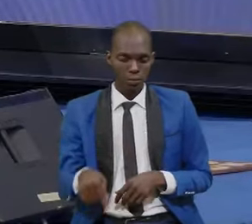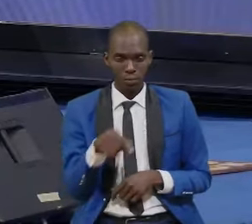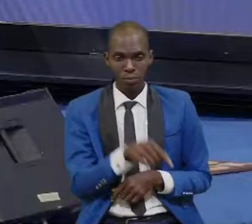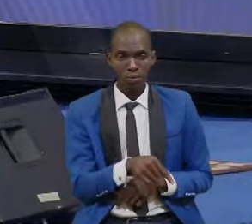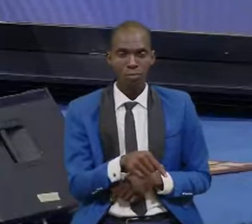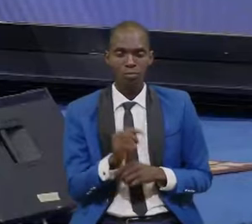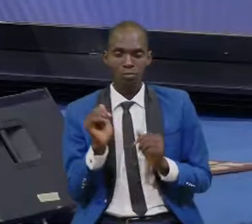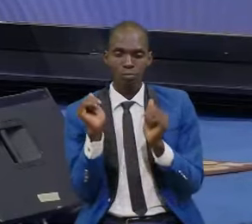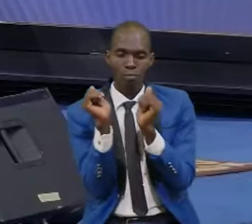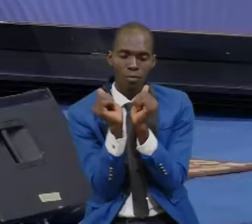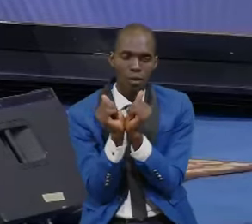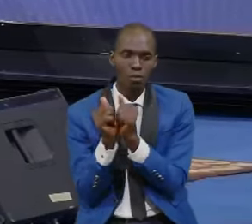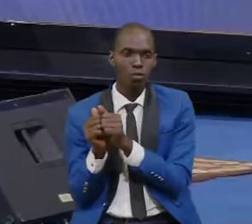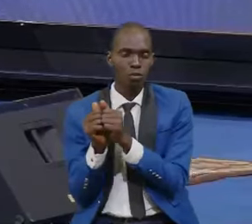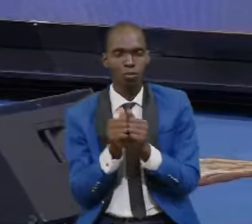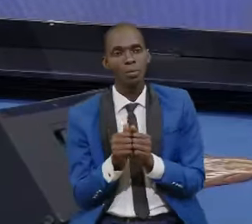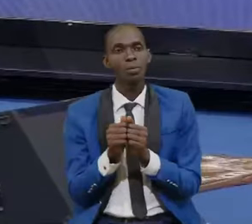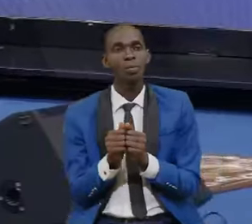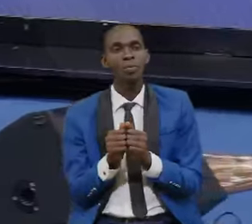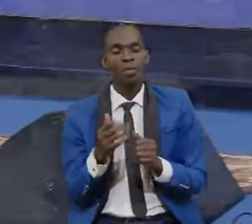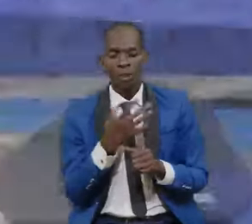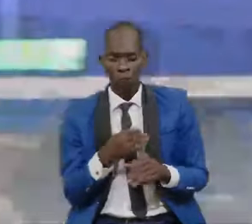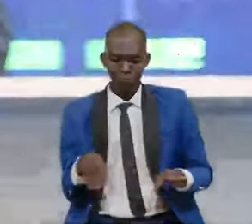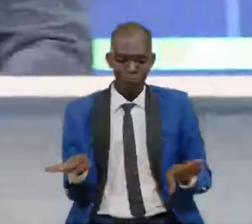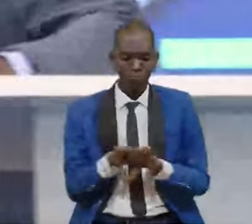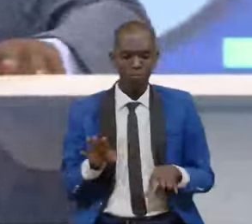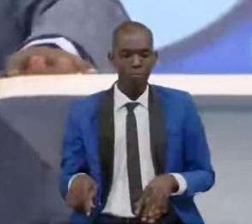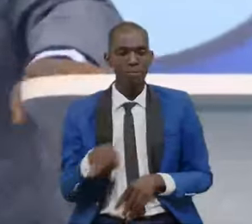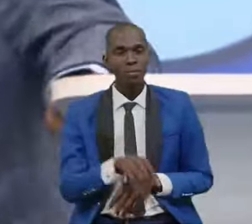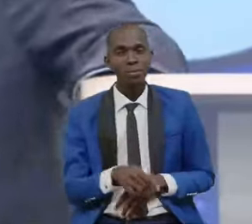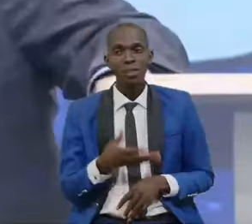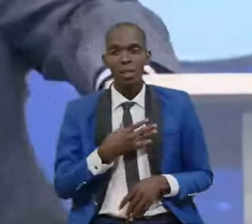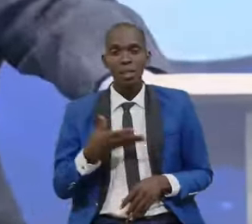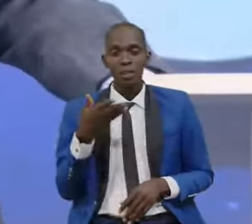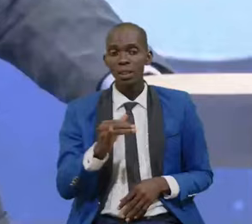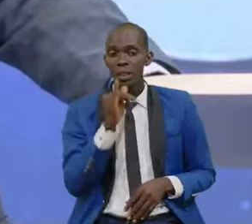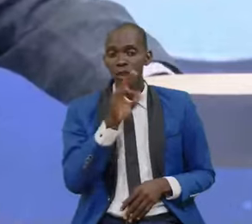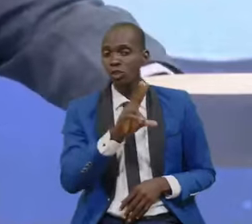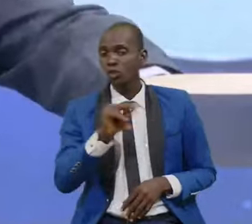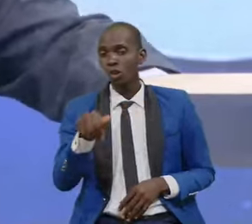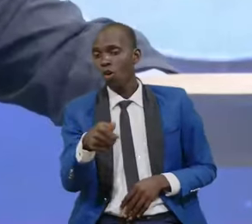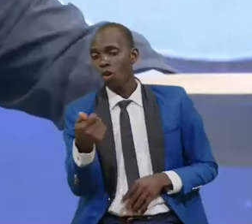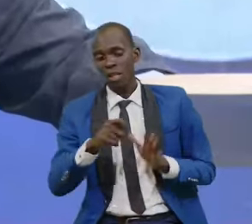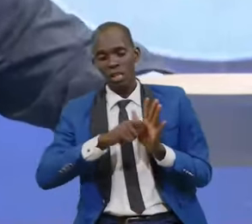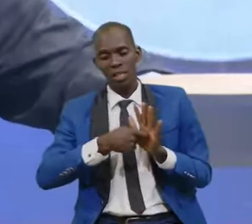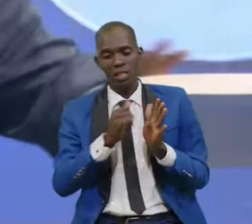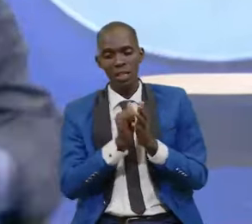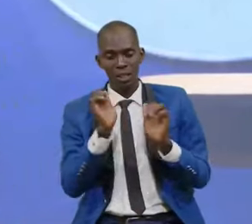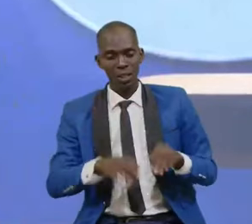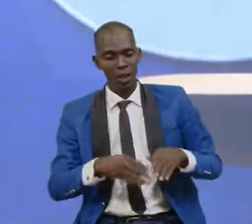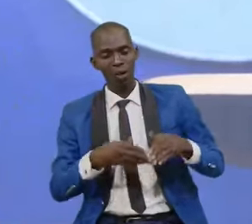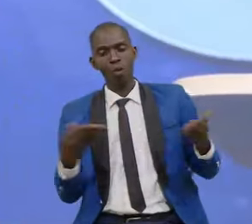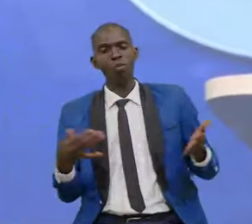Et il leur mit les sceptres aux pieds. Il a enfermé leurs pieds. Et il n'y avait aucune clé qui pouvait ouvrir ce